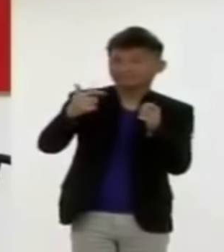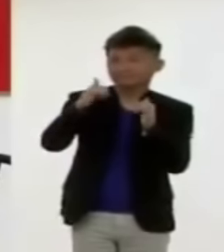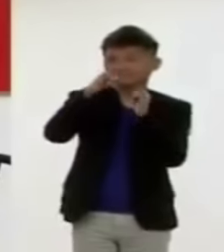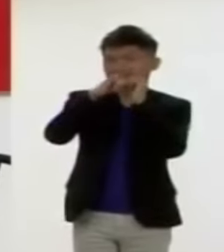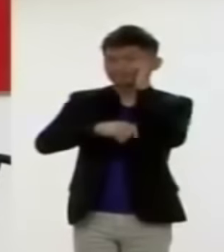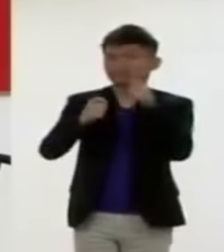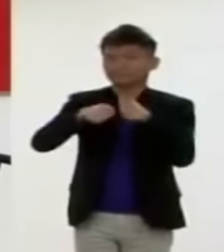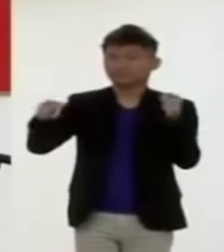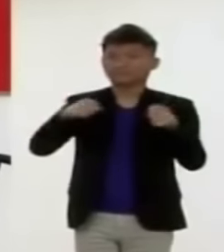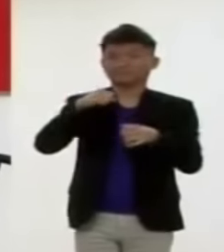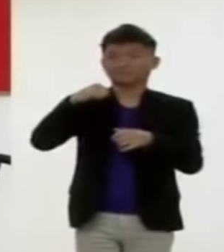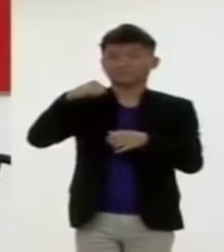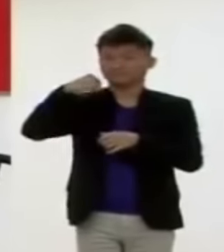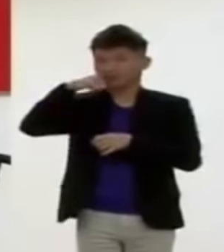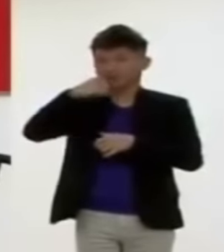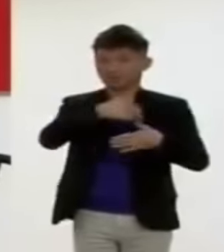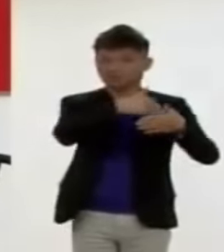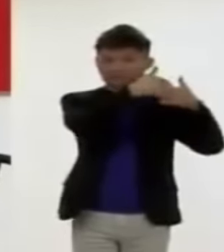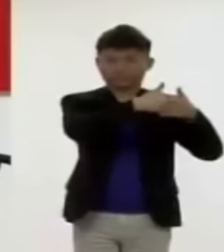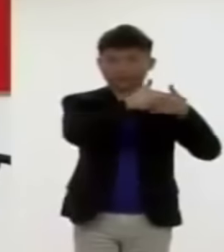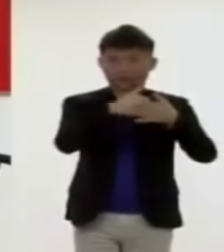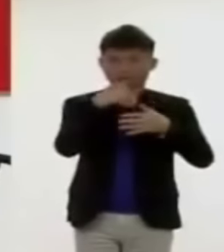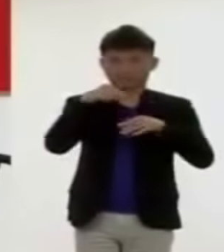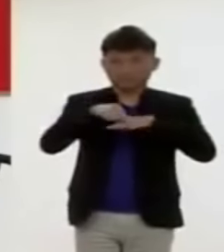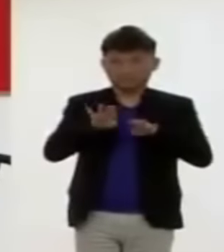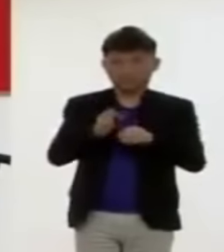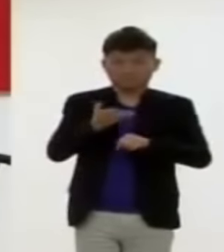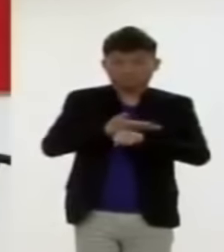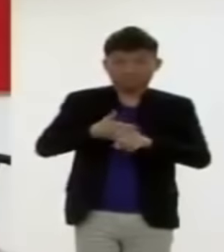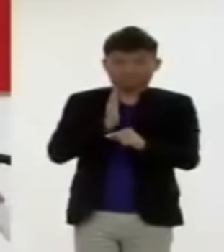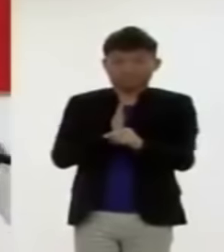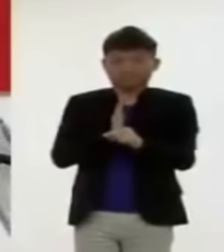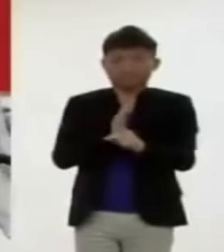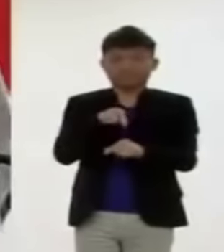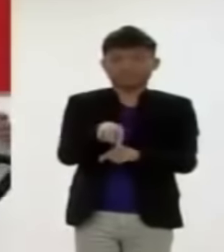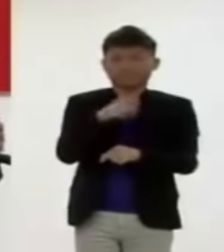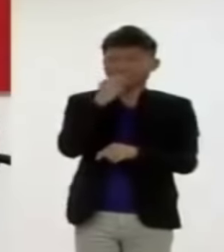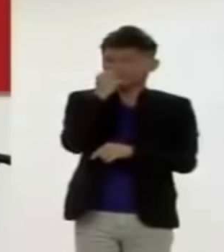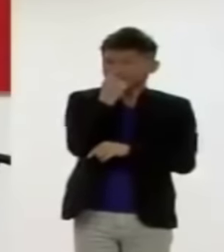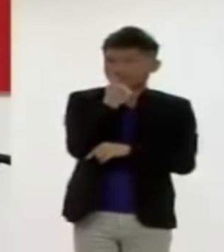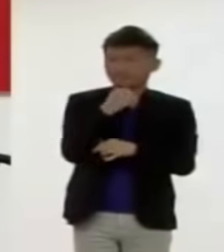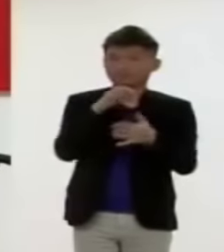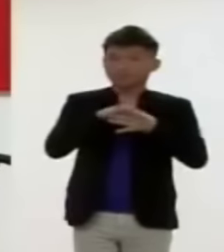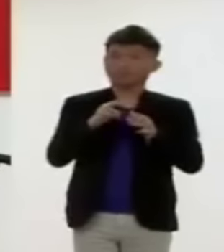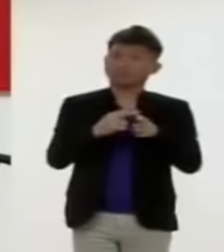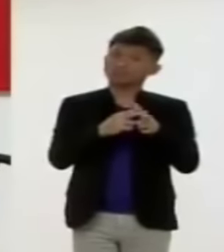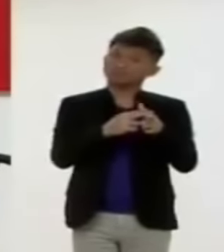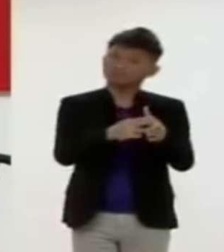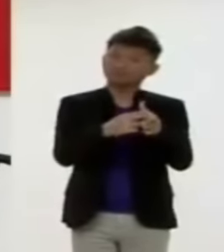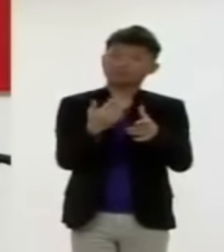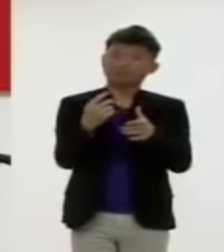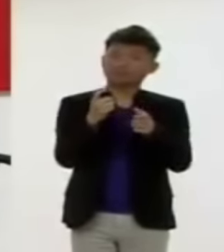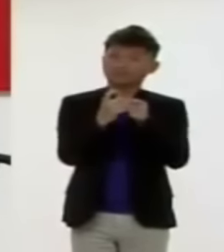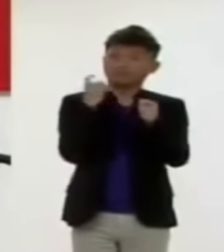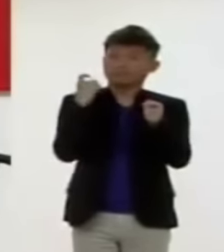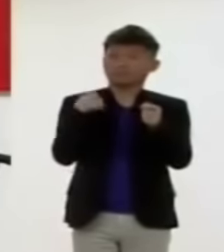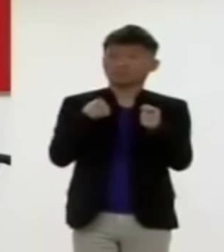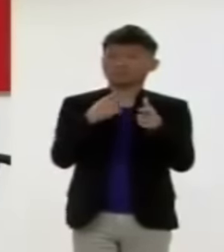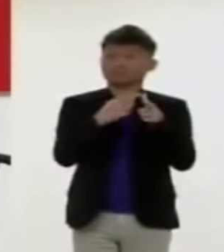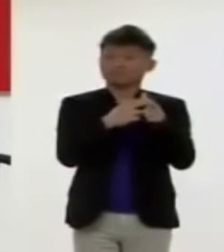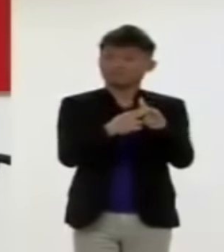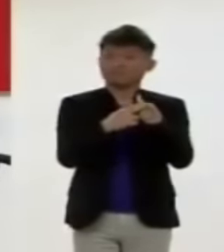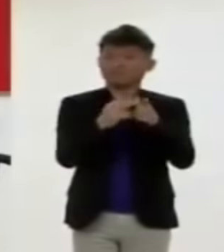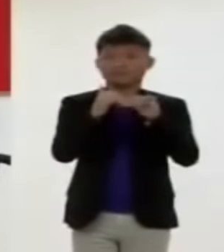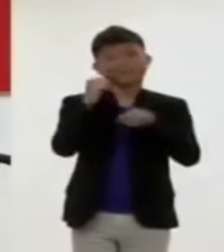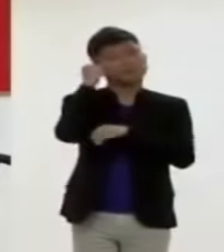岸之间很特殊的一座岛屿，所以我推10年前我推金门的民宿